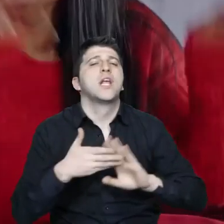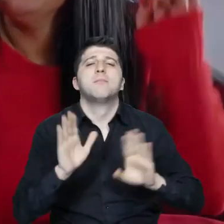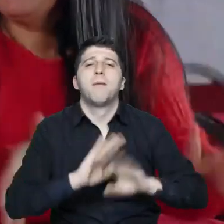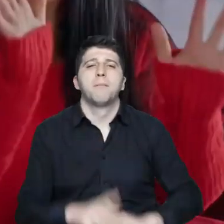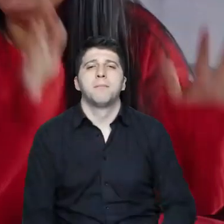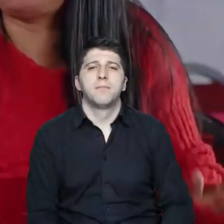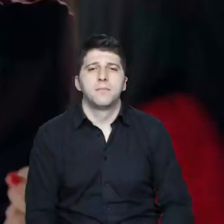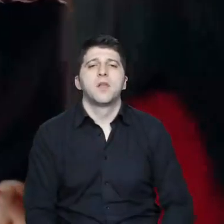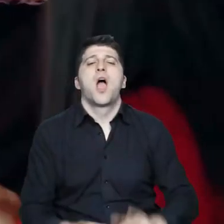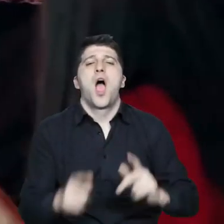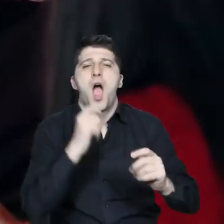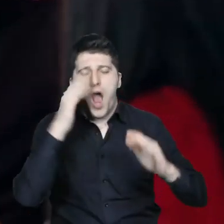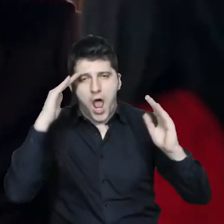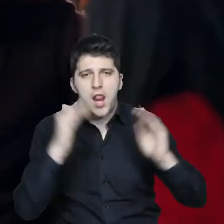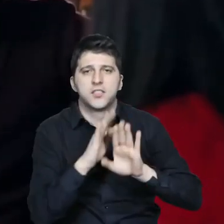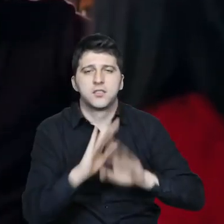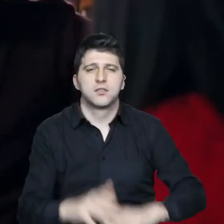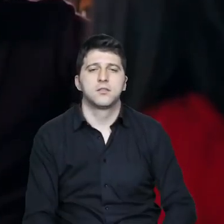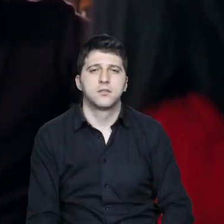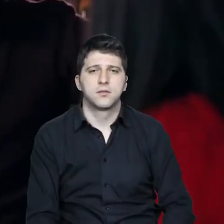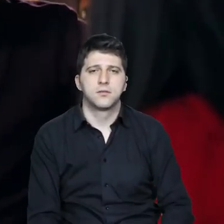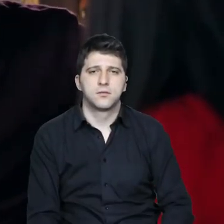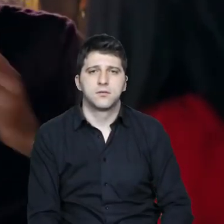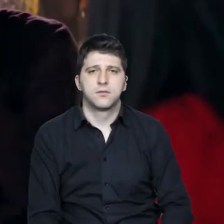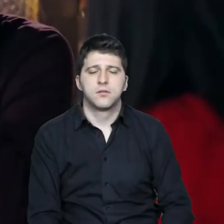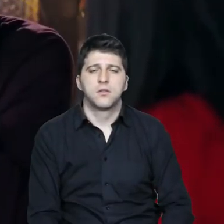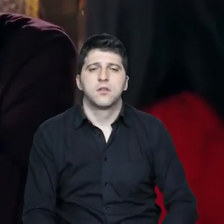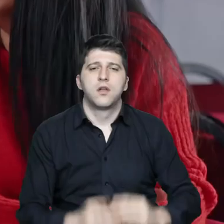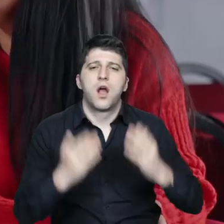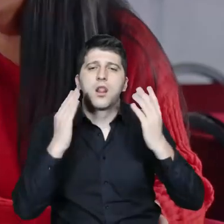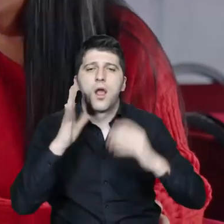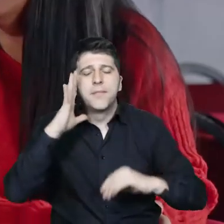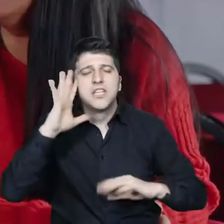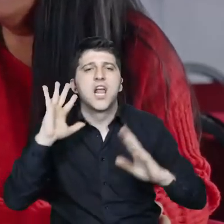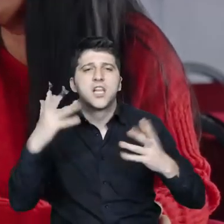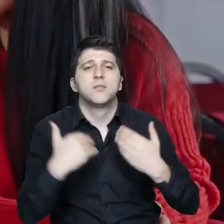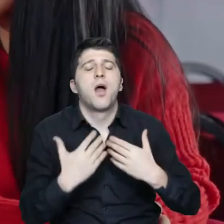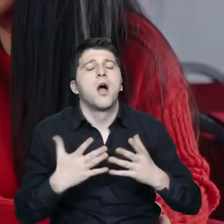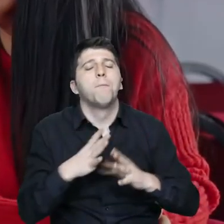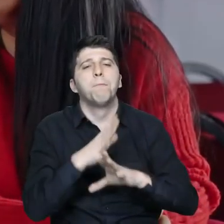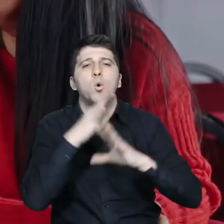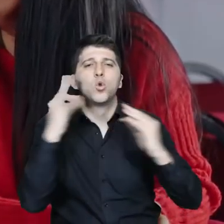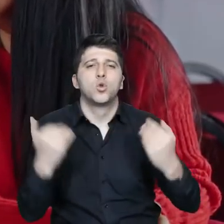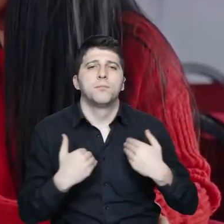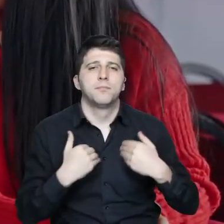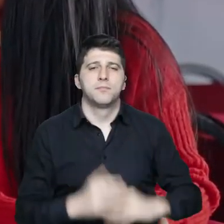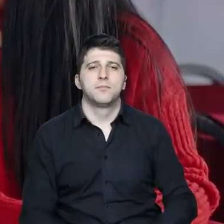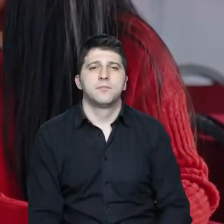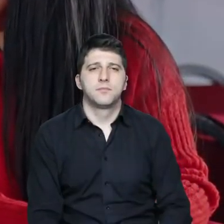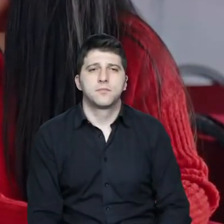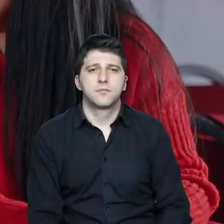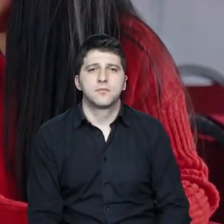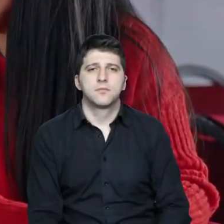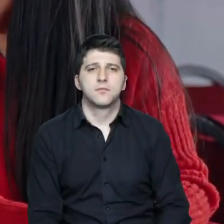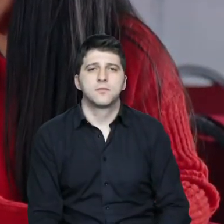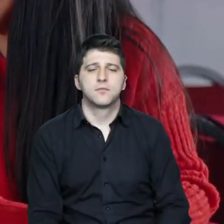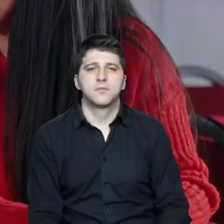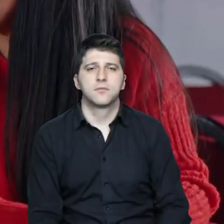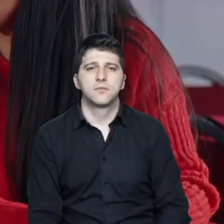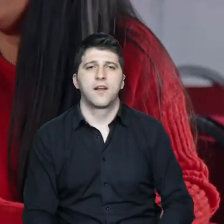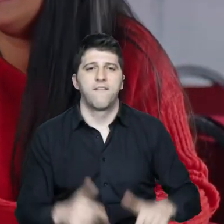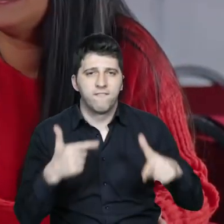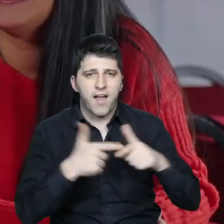ayrılmam. Anlaştık! Allah'ım delireceğim. Ay çok mutluyum. Nalan'ı da Fatih'i